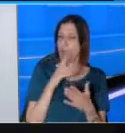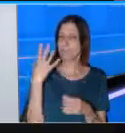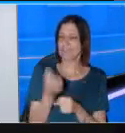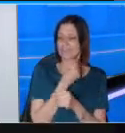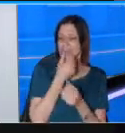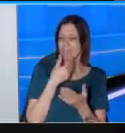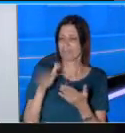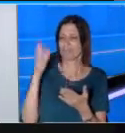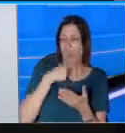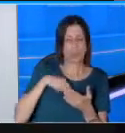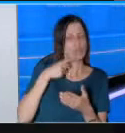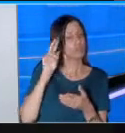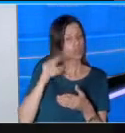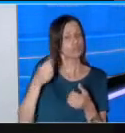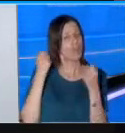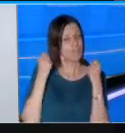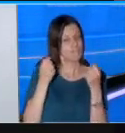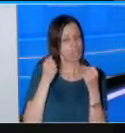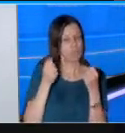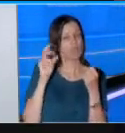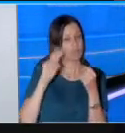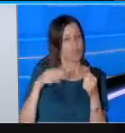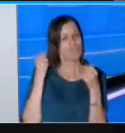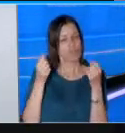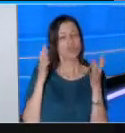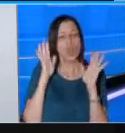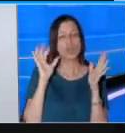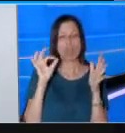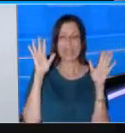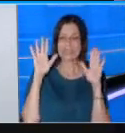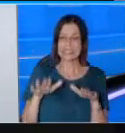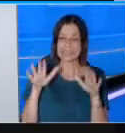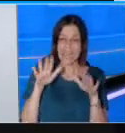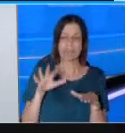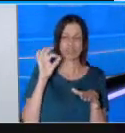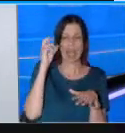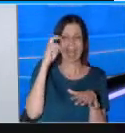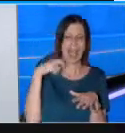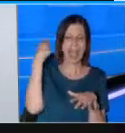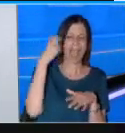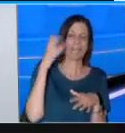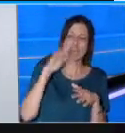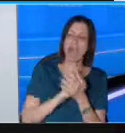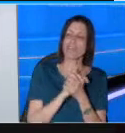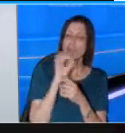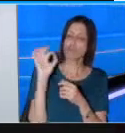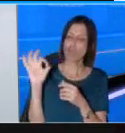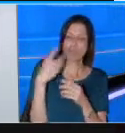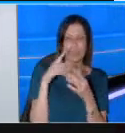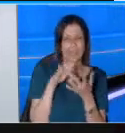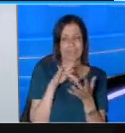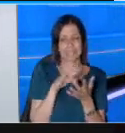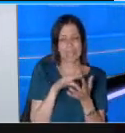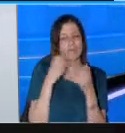אותנו. יש הפגנות נוראיות של איסלאמיסטים, כן. של ערבים, ושל החברים שלהם שנמצאים ומפגינים